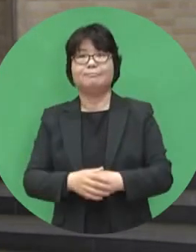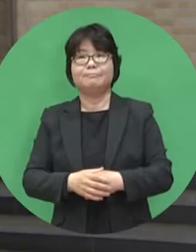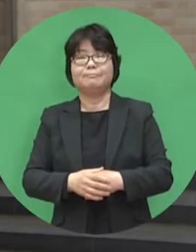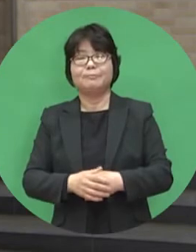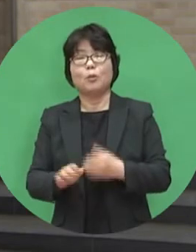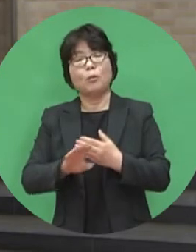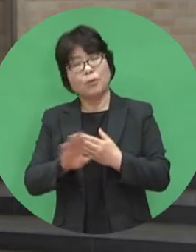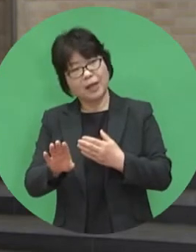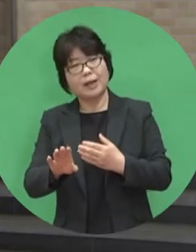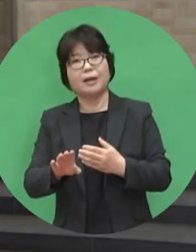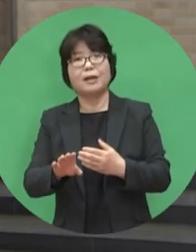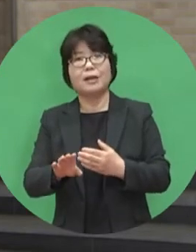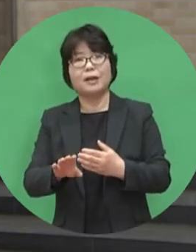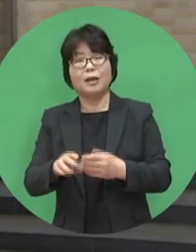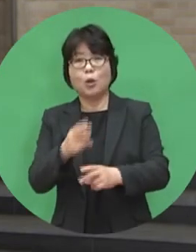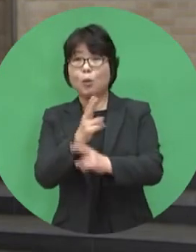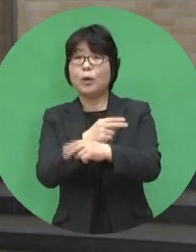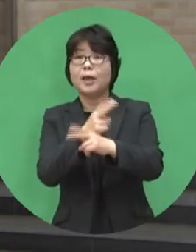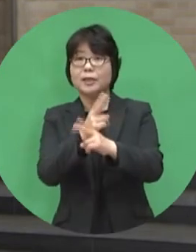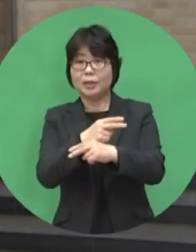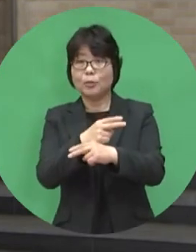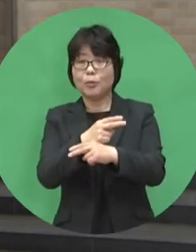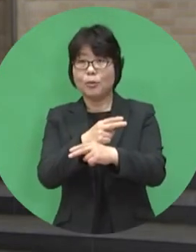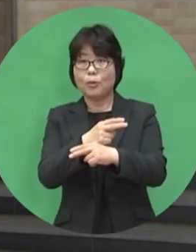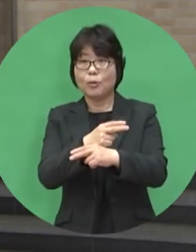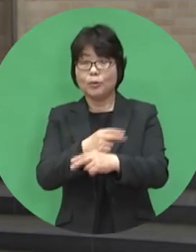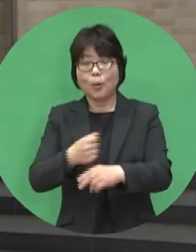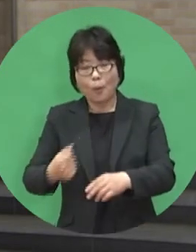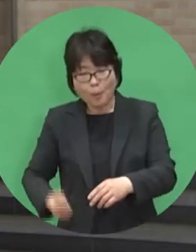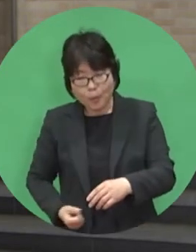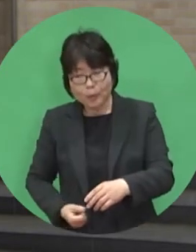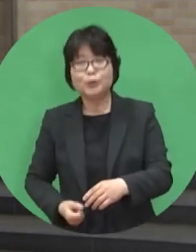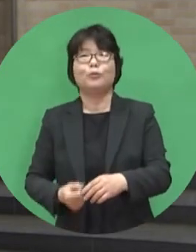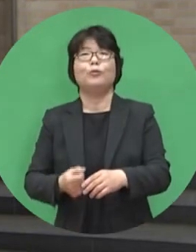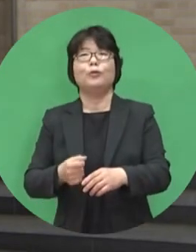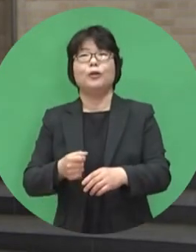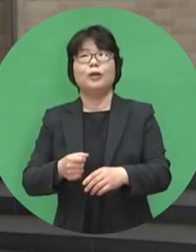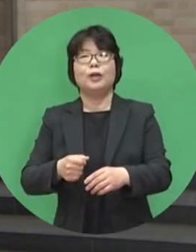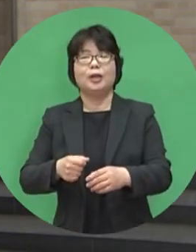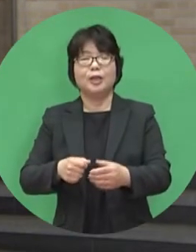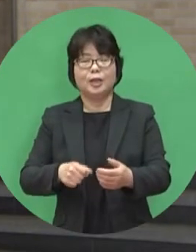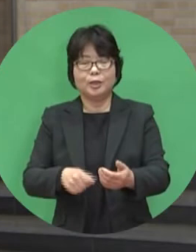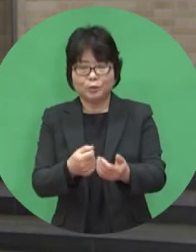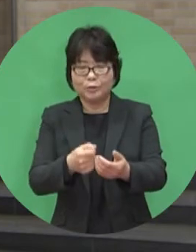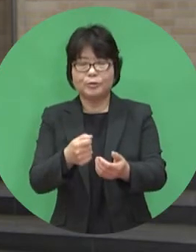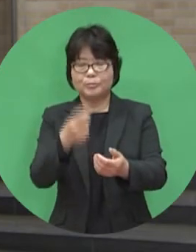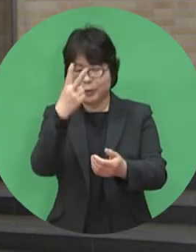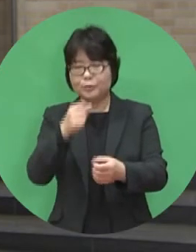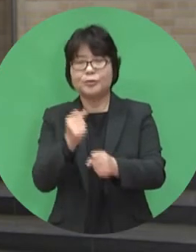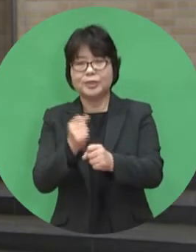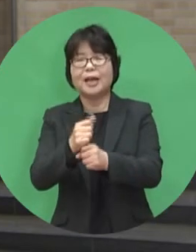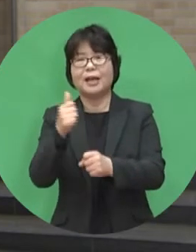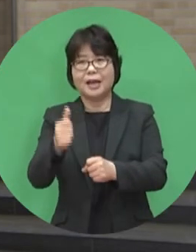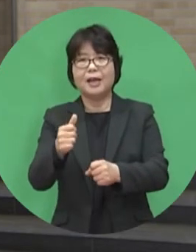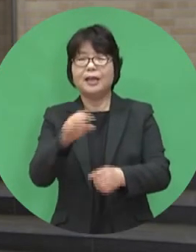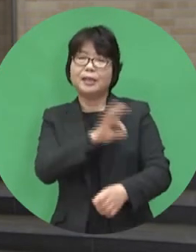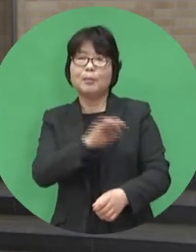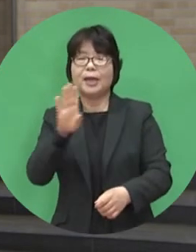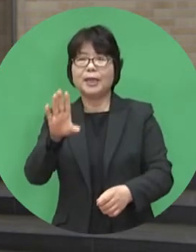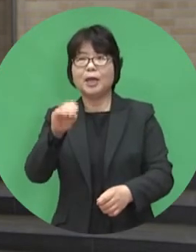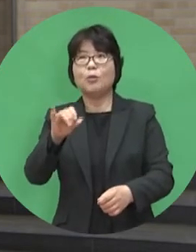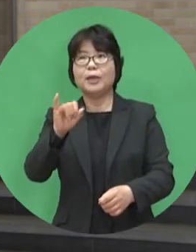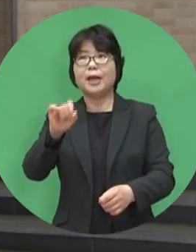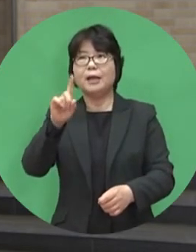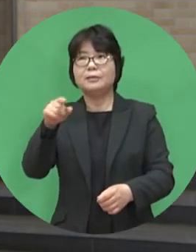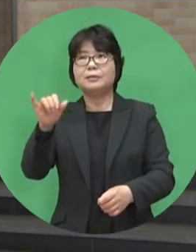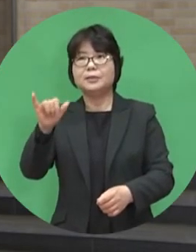とオランダのですね、非常にユニークな美術作家、テオ・ヤンセンという人の、これ